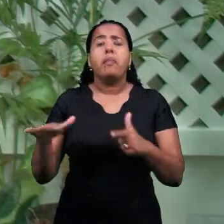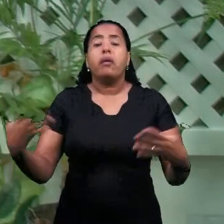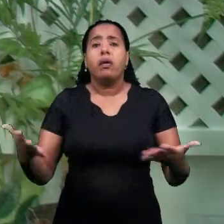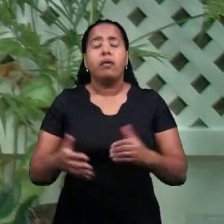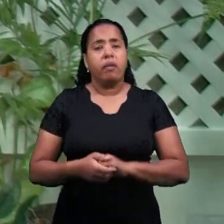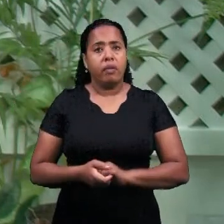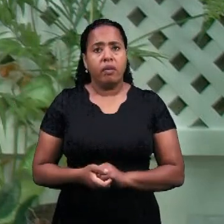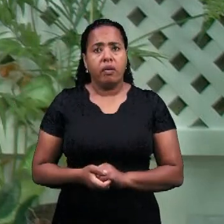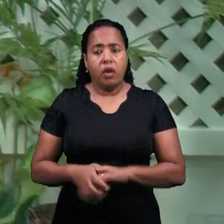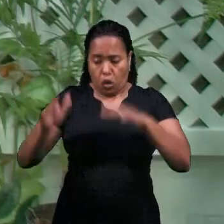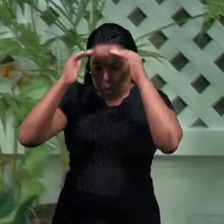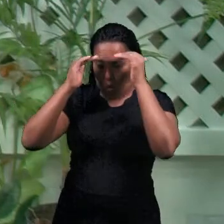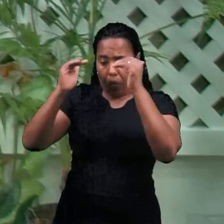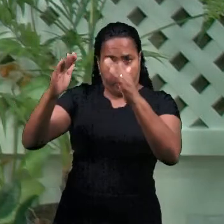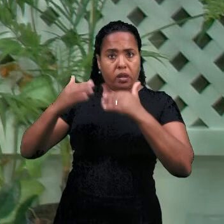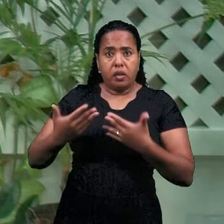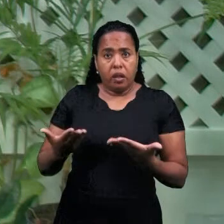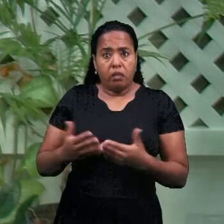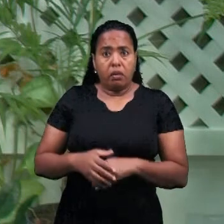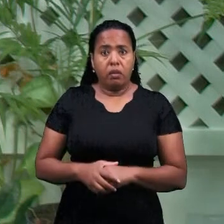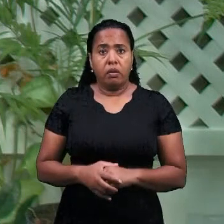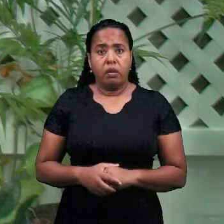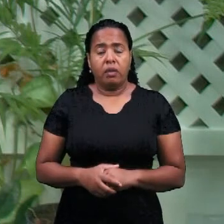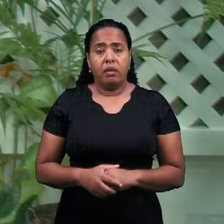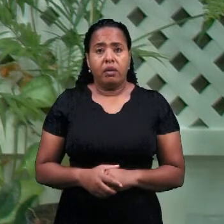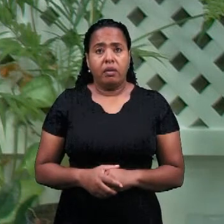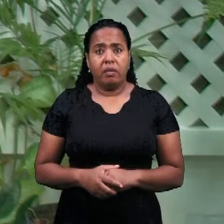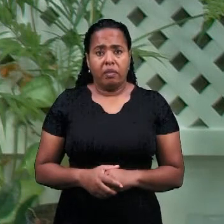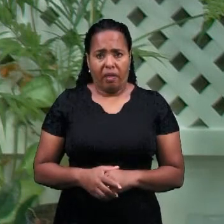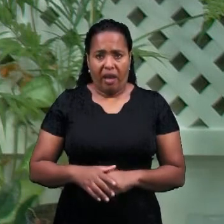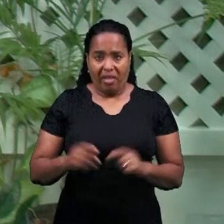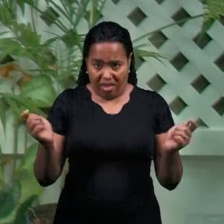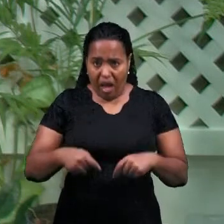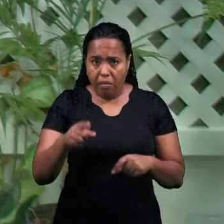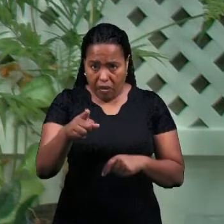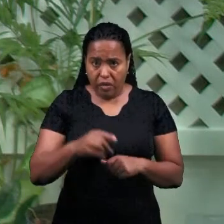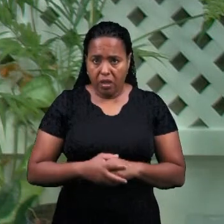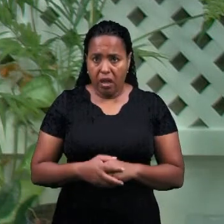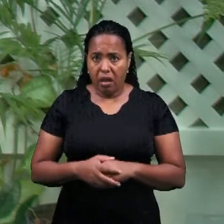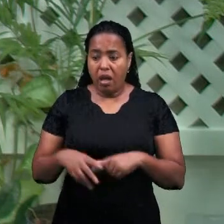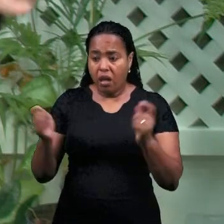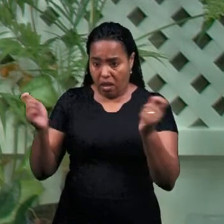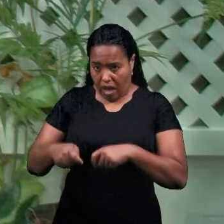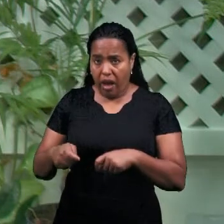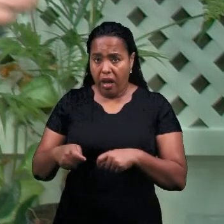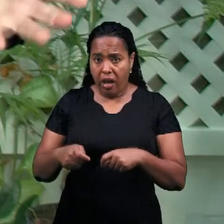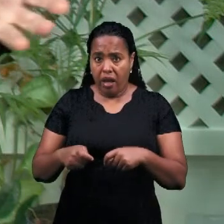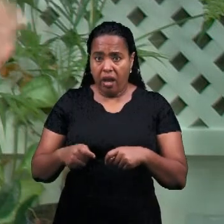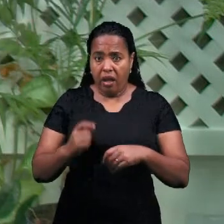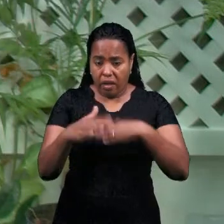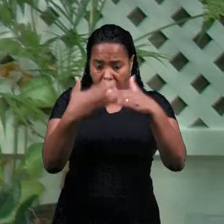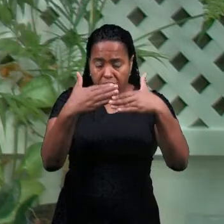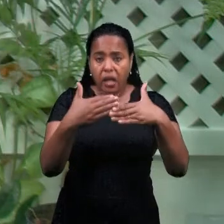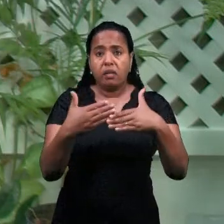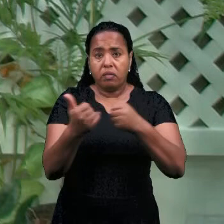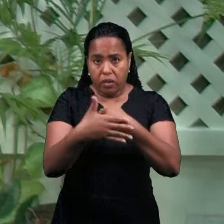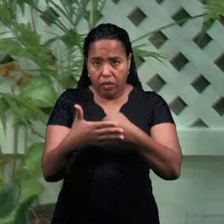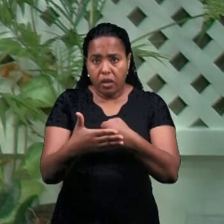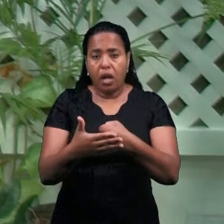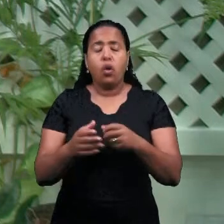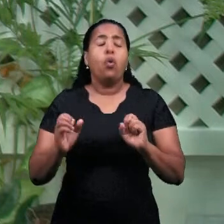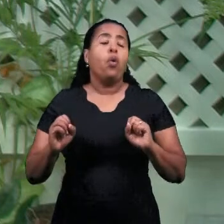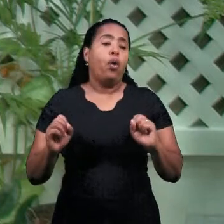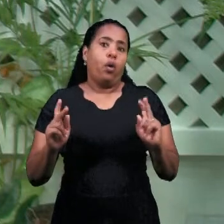L'interprétation, c'est interprétation. C'est lui qui a discernement, il sait. Il parle pour vous, pour l'Église, il édifie, il console. C'est ça la